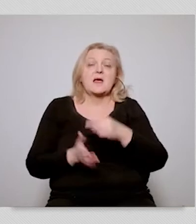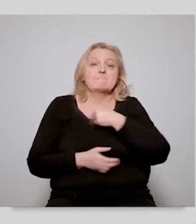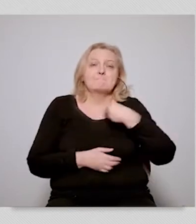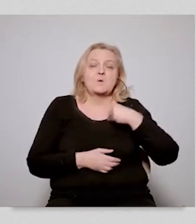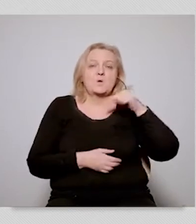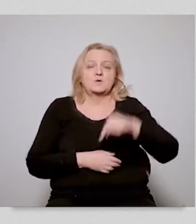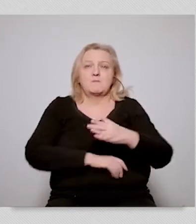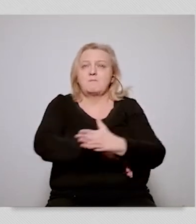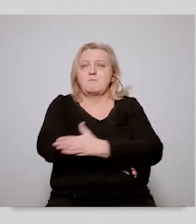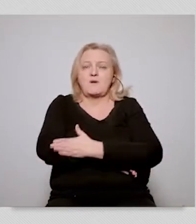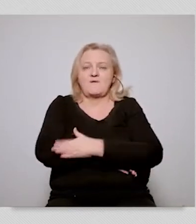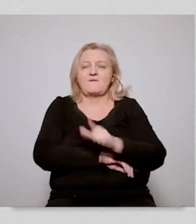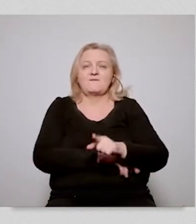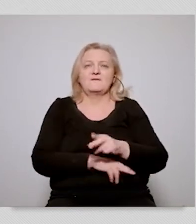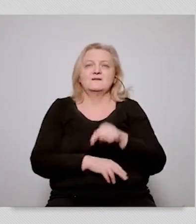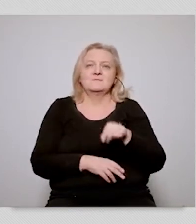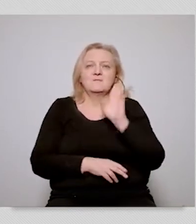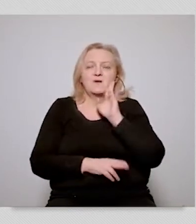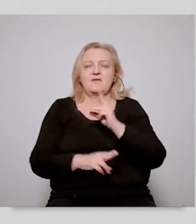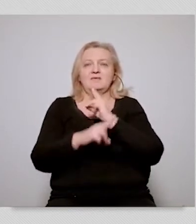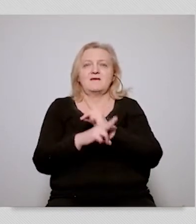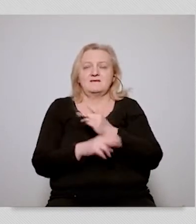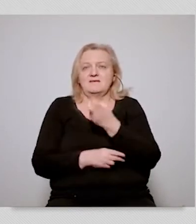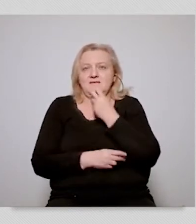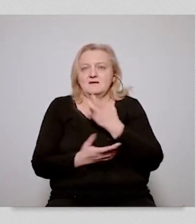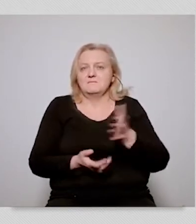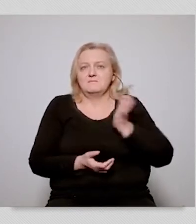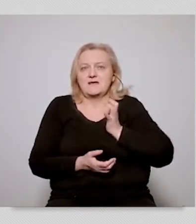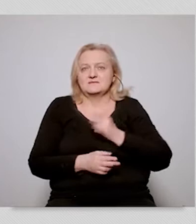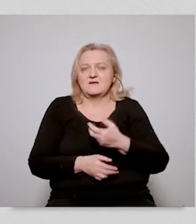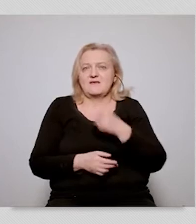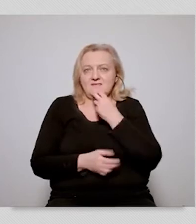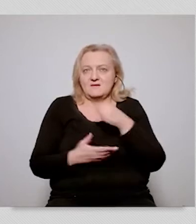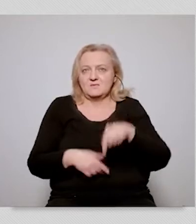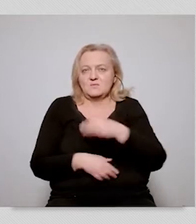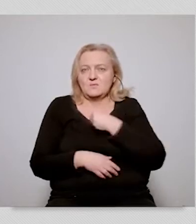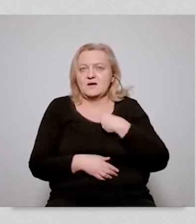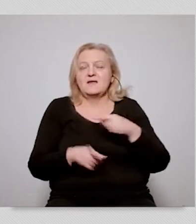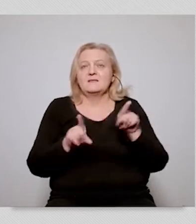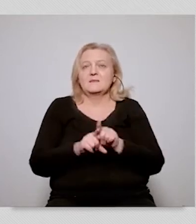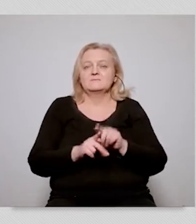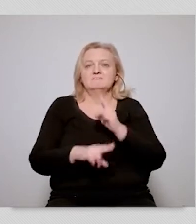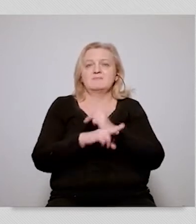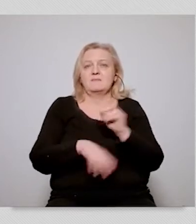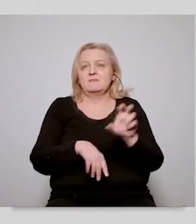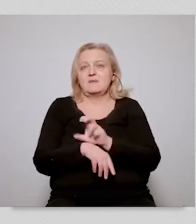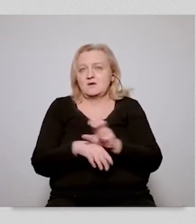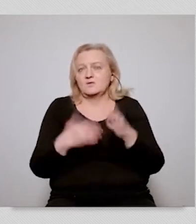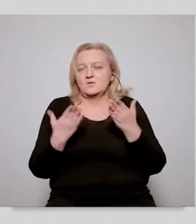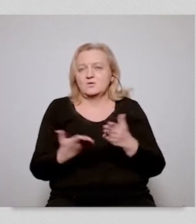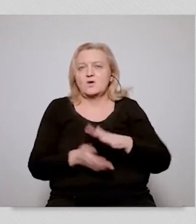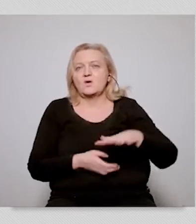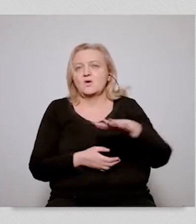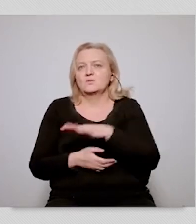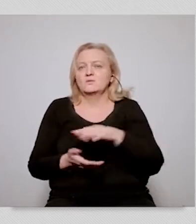podstawą nie tylko suwerenności gospodarczej, energetycznej czy bezpieczeństwa energetycznego, ale w dużej mierze suwerenności technologicznej w obszarze